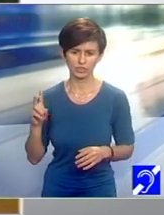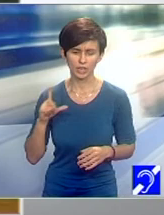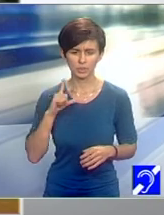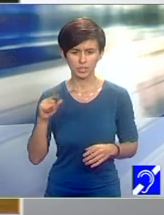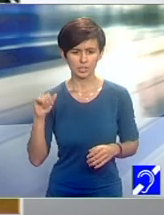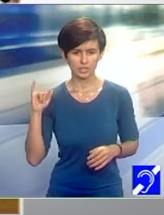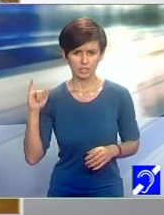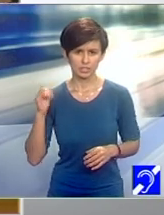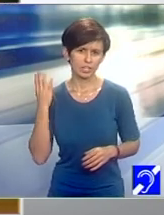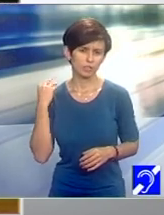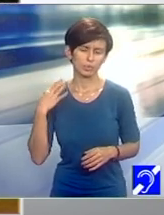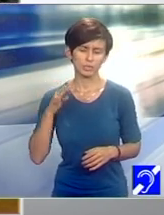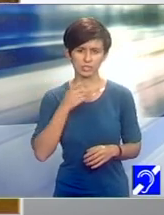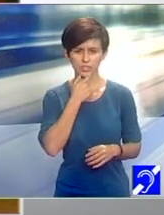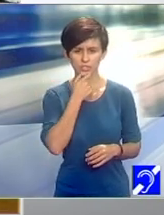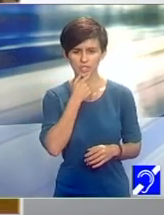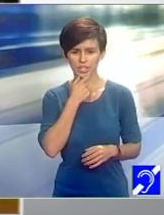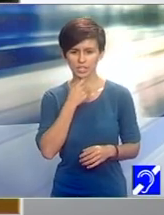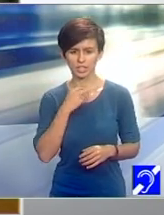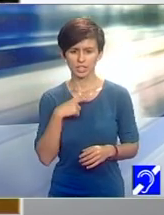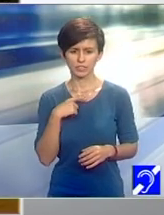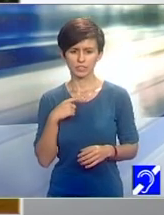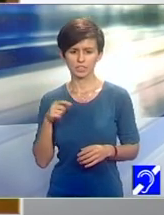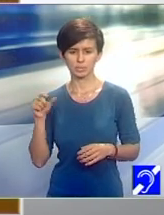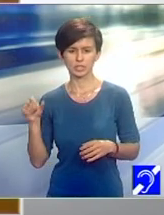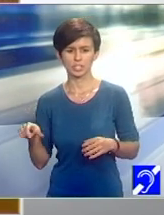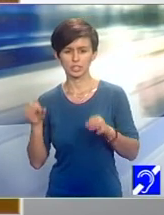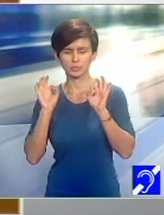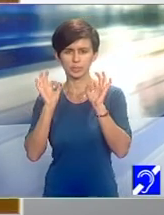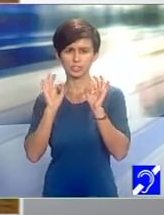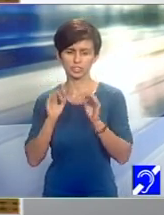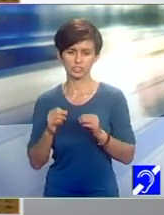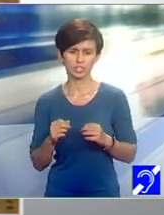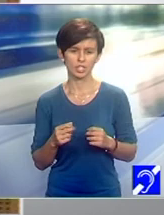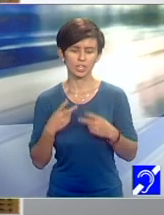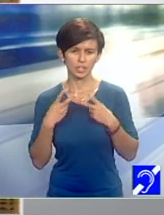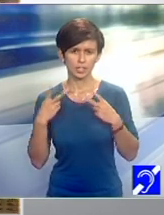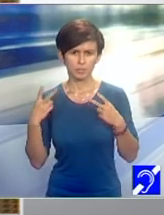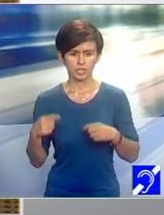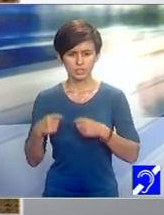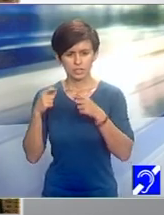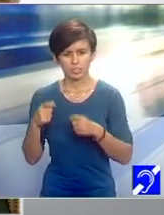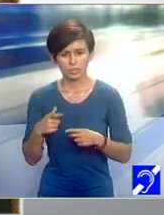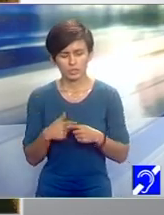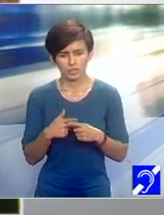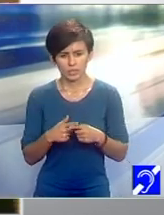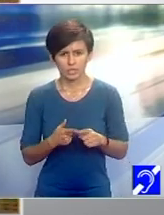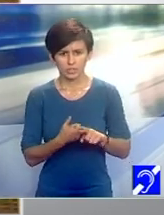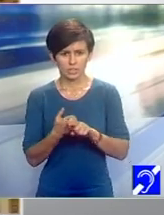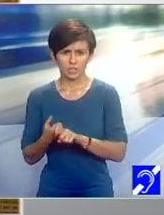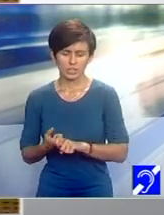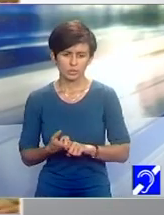Israel acum 40 de ani, numărându-se printre specialiștii de marcă în domeniul metalurgiei și al legăturilor dintre